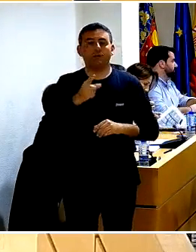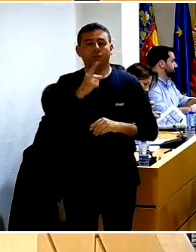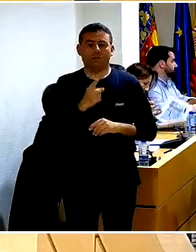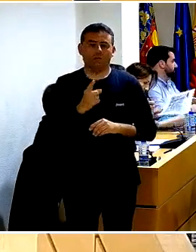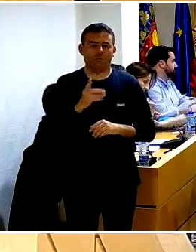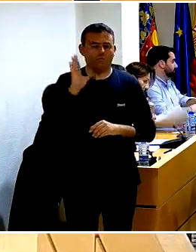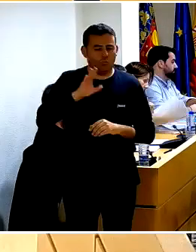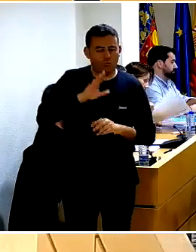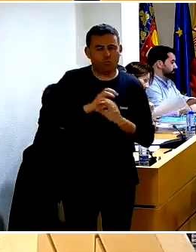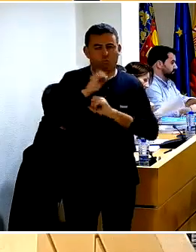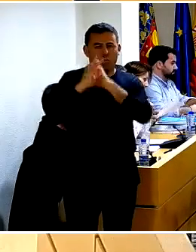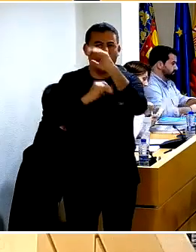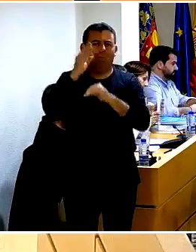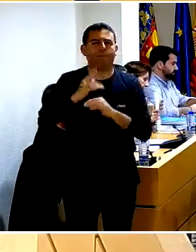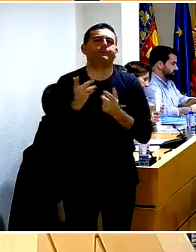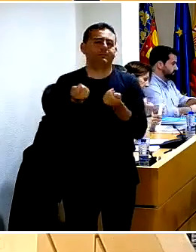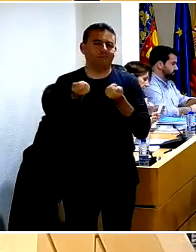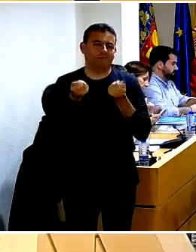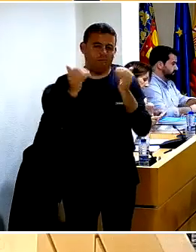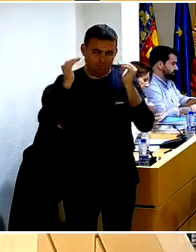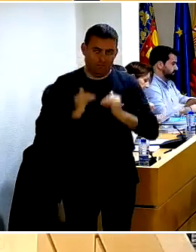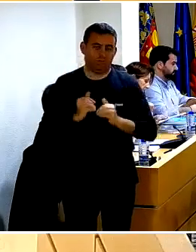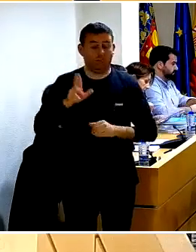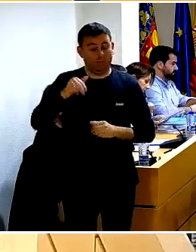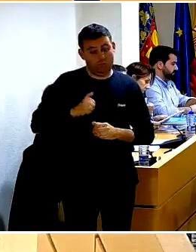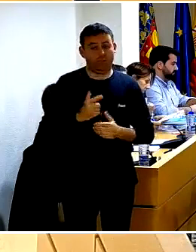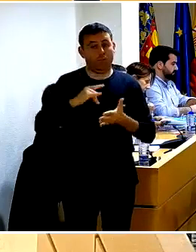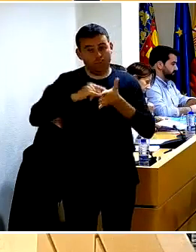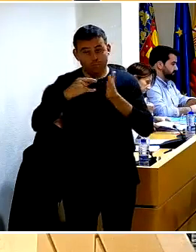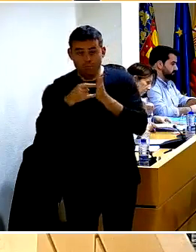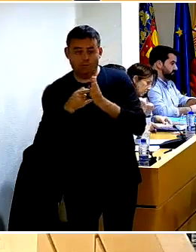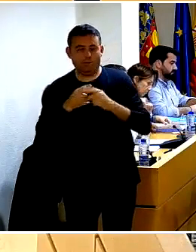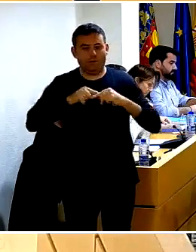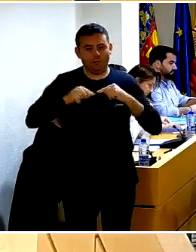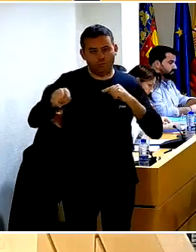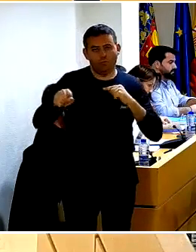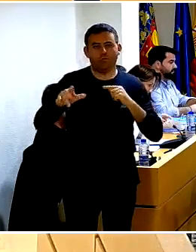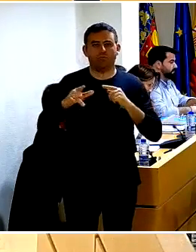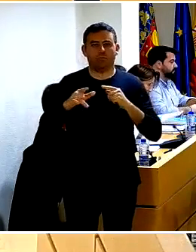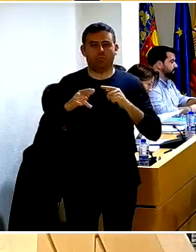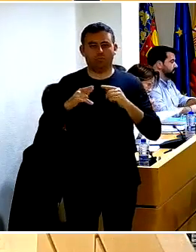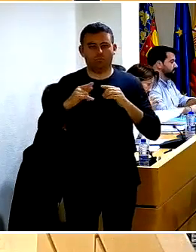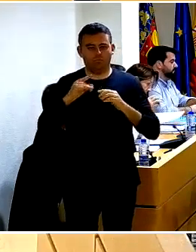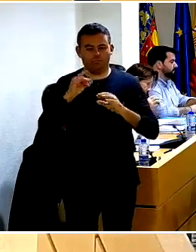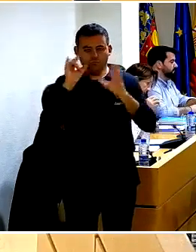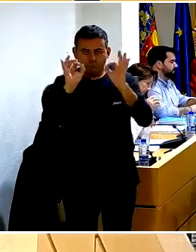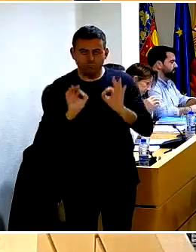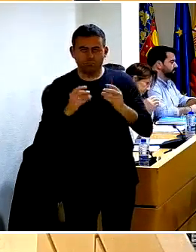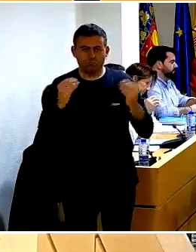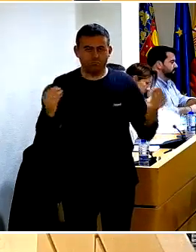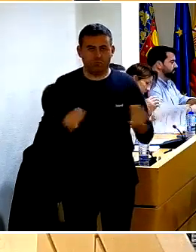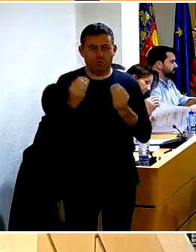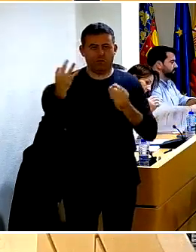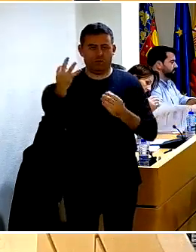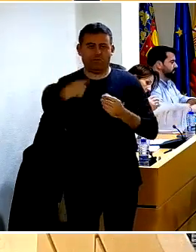de vies públiques, i un pla director de l'arborat municipal enfocat a conservar i millorar el patrimoni arbori